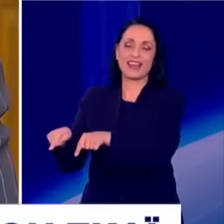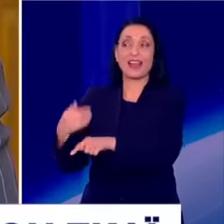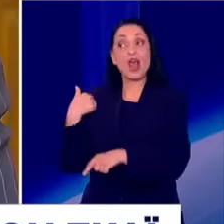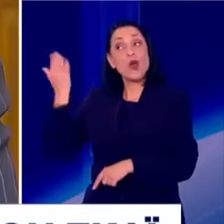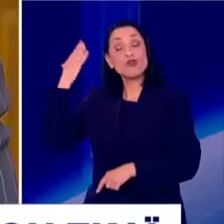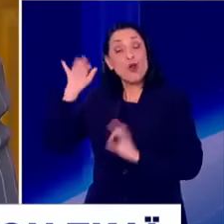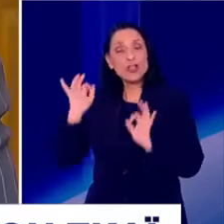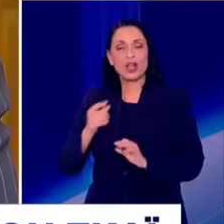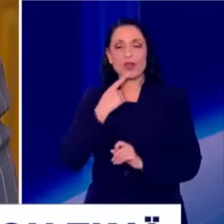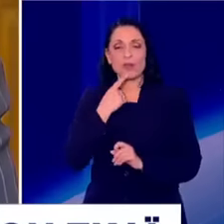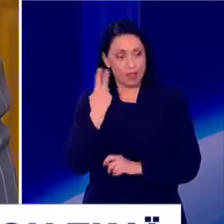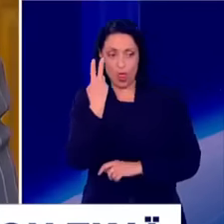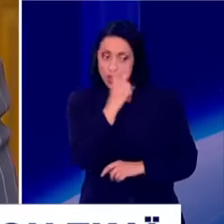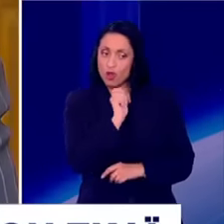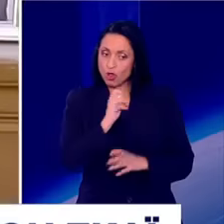κόμμα προφανώς.